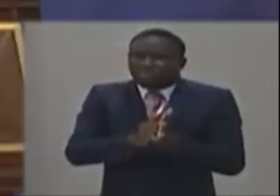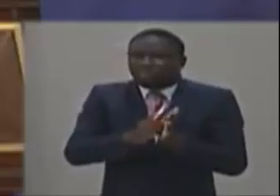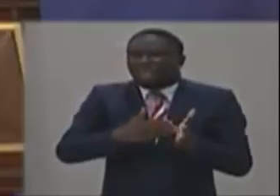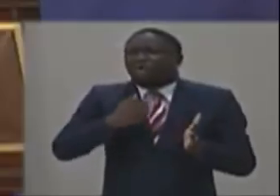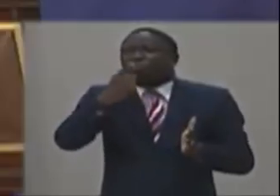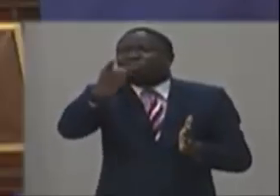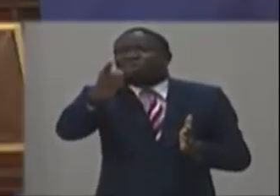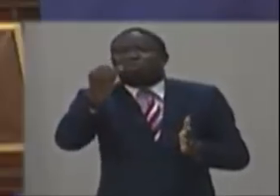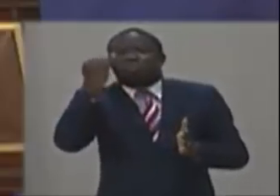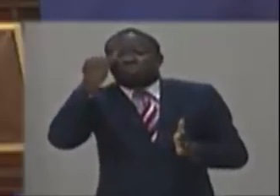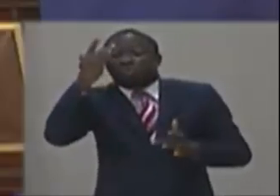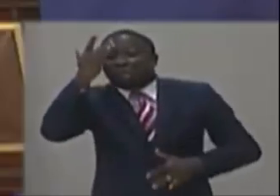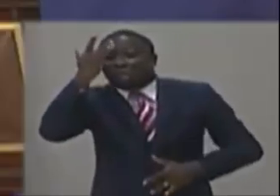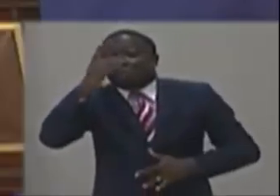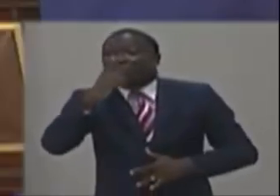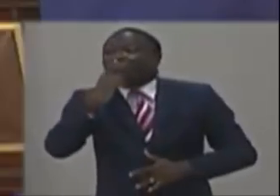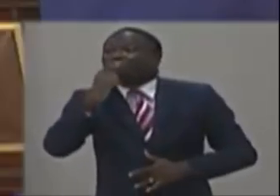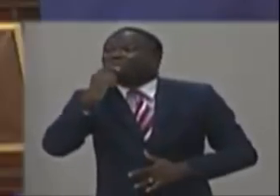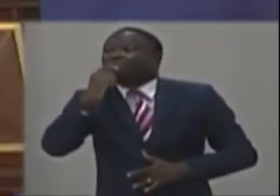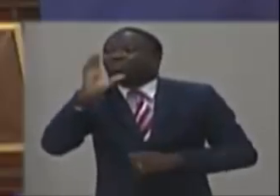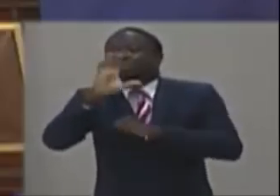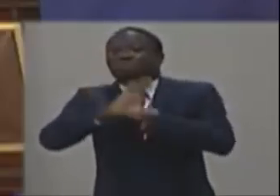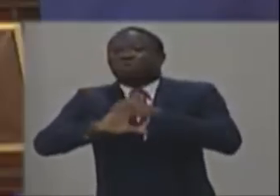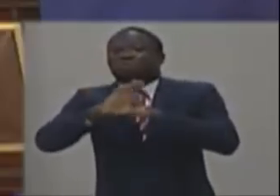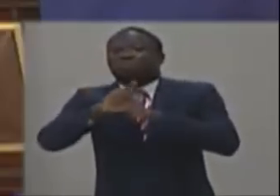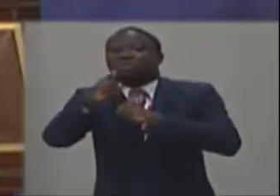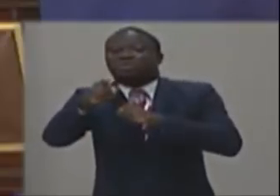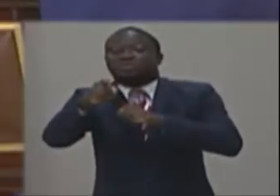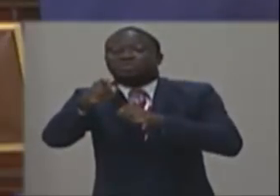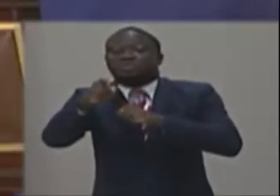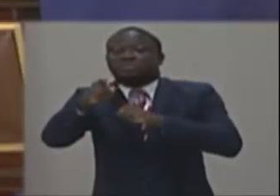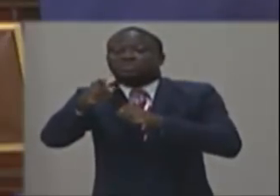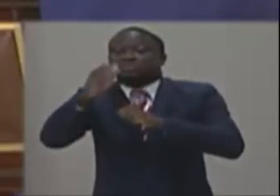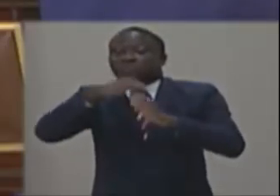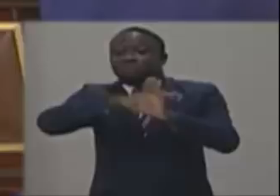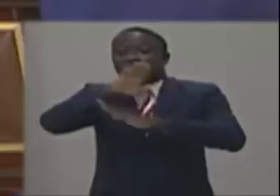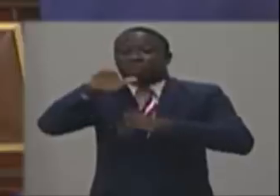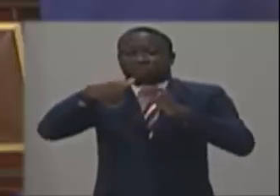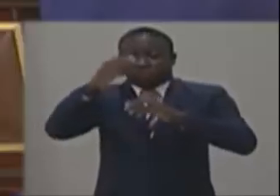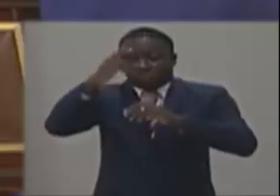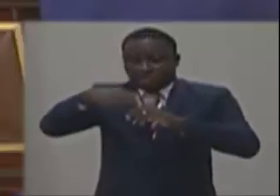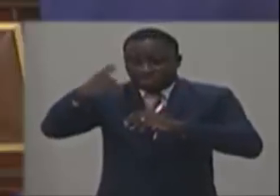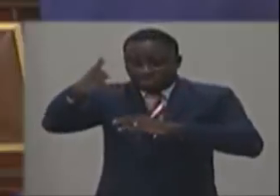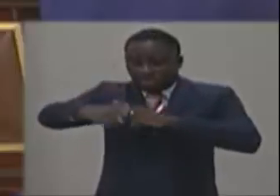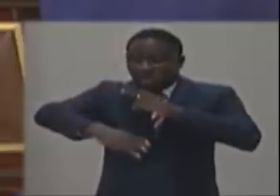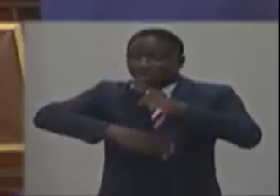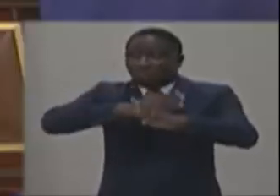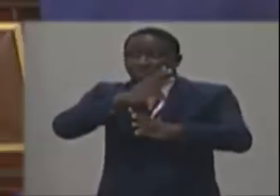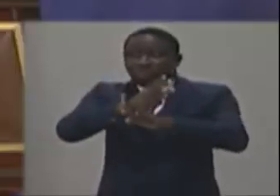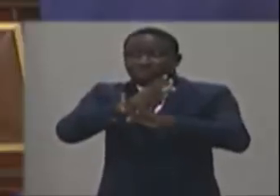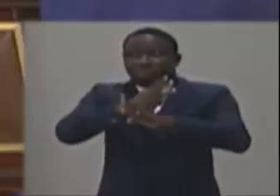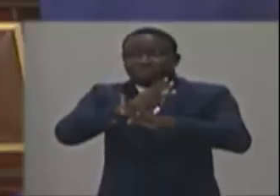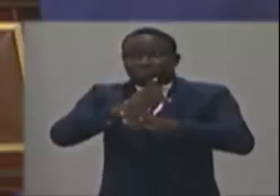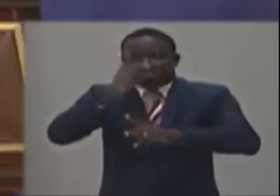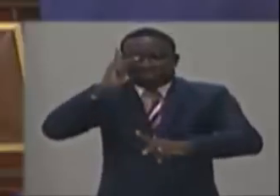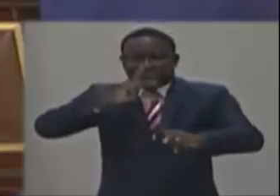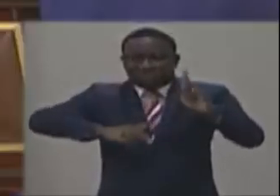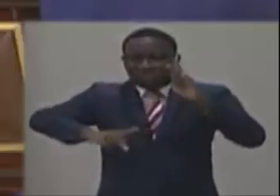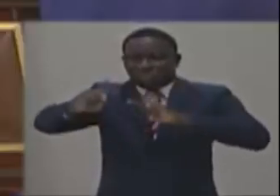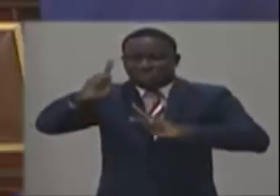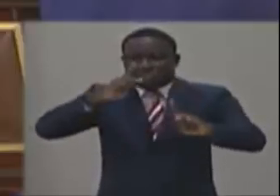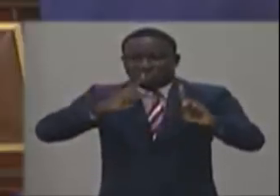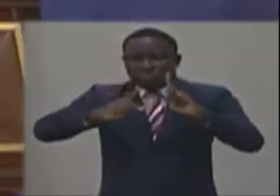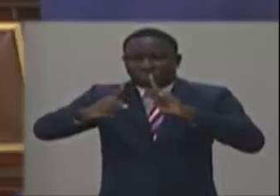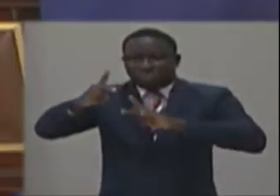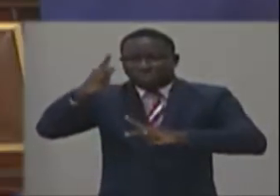malade. Qui est-ce qui a protégé? Dans toute l'histoire de l'humanité, le peuple haïtien c'est un